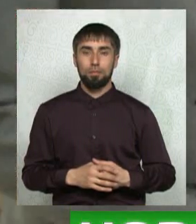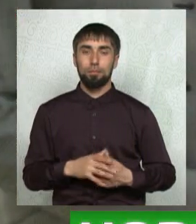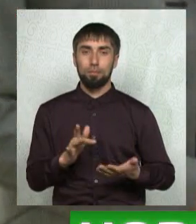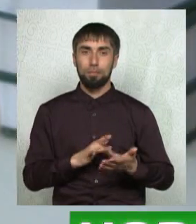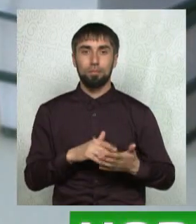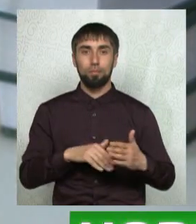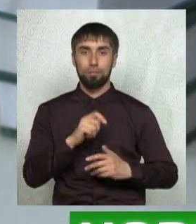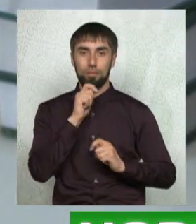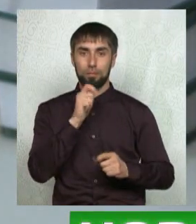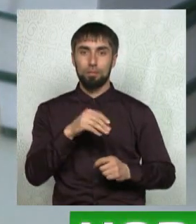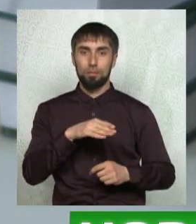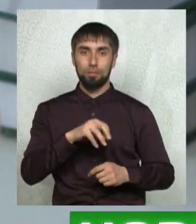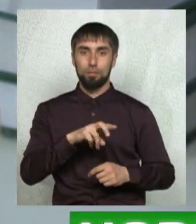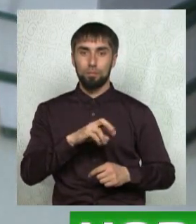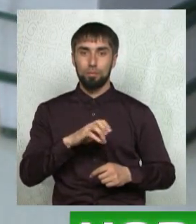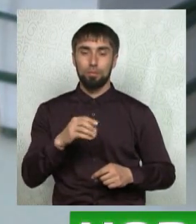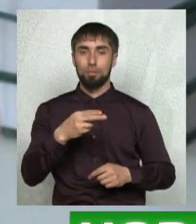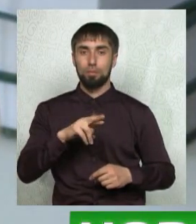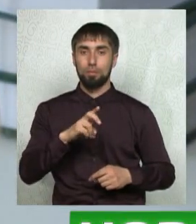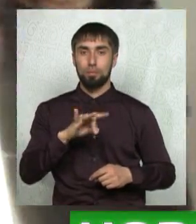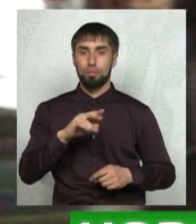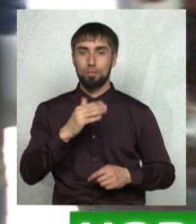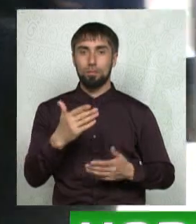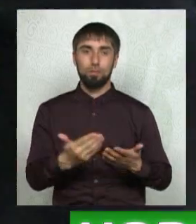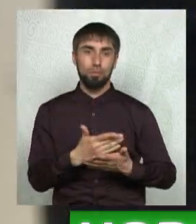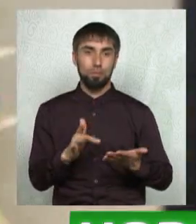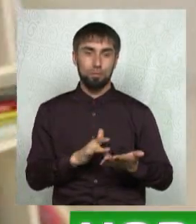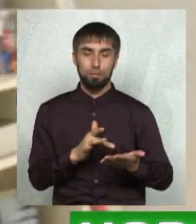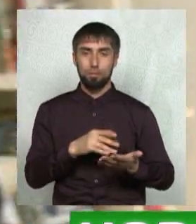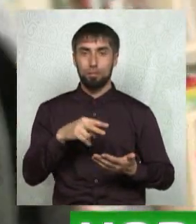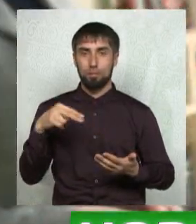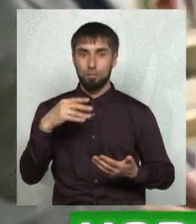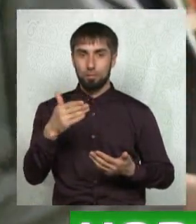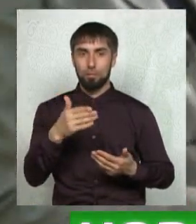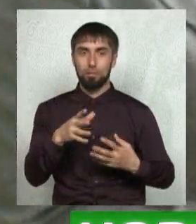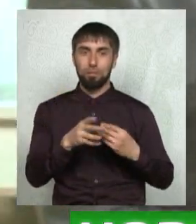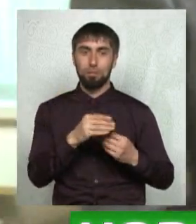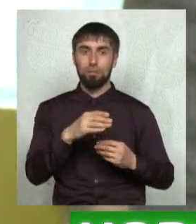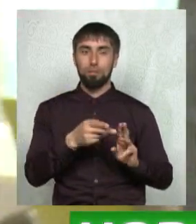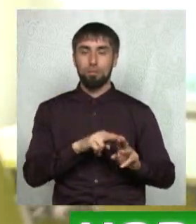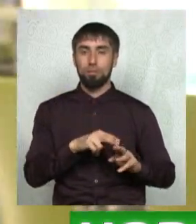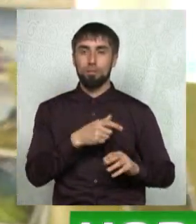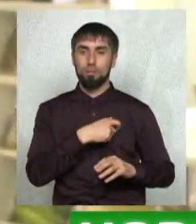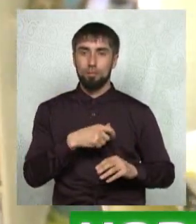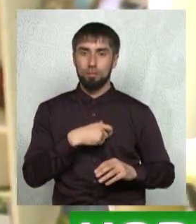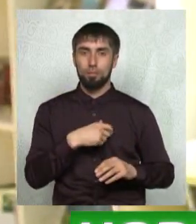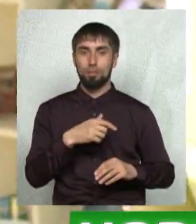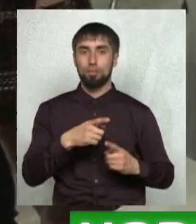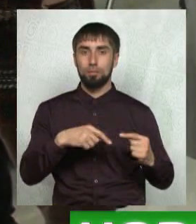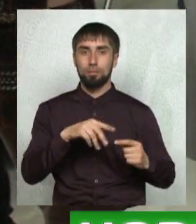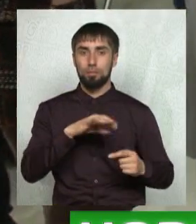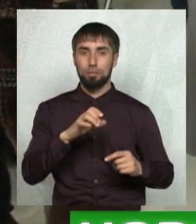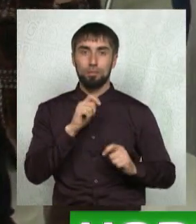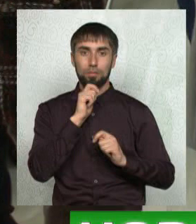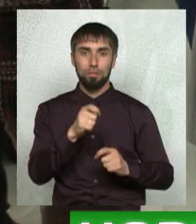Книга – лучший подарок, тем более для библиотеки. Новенькую литературу «Ингушские единороссы» совместно с депутатами городского совета округа Магаса вручают в